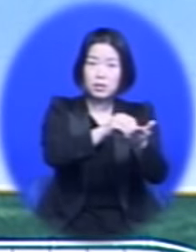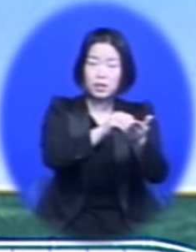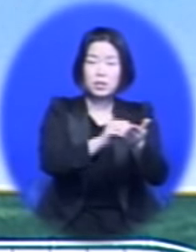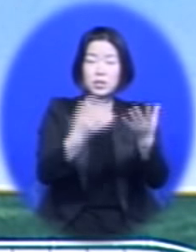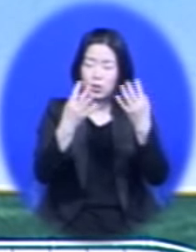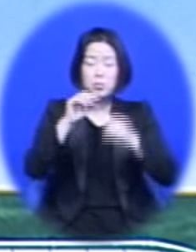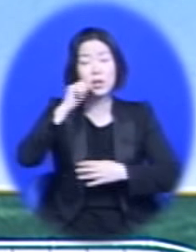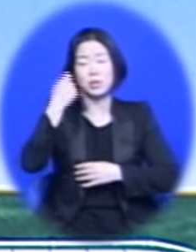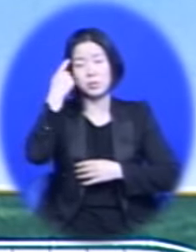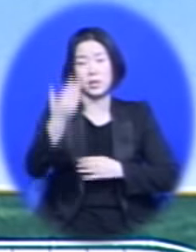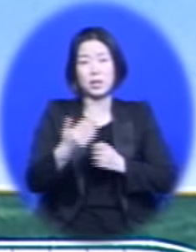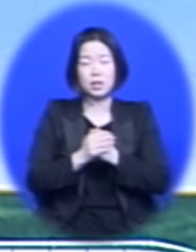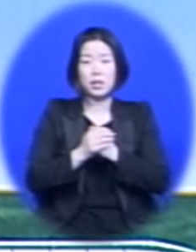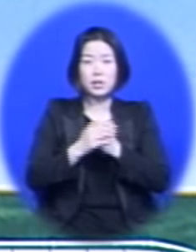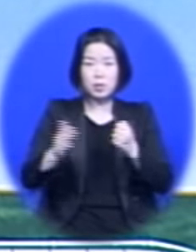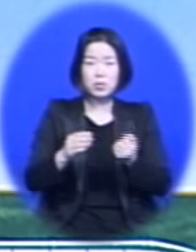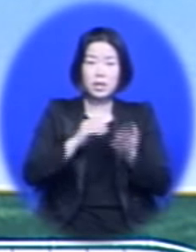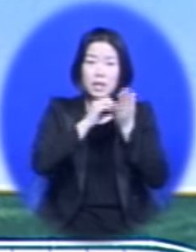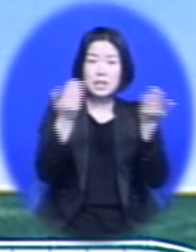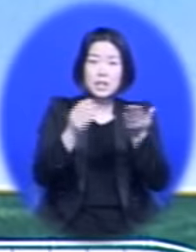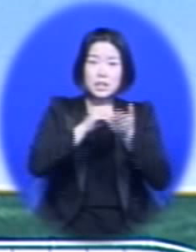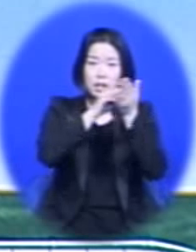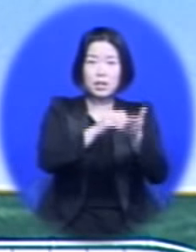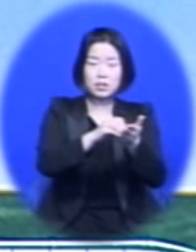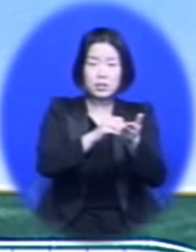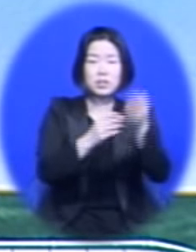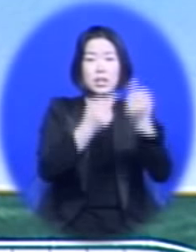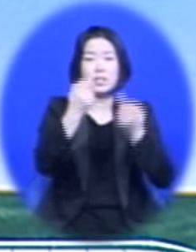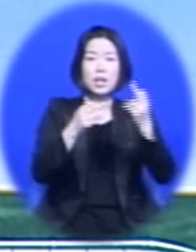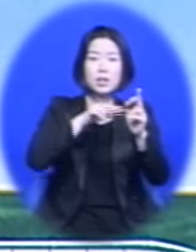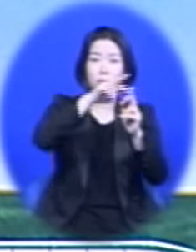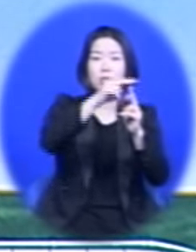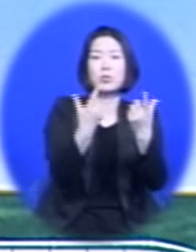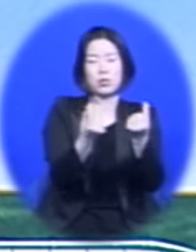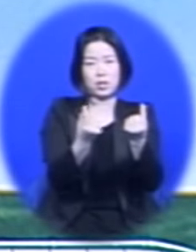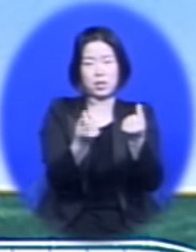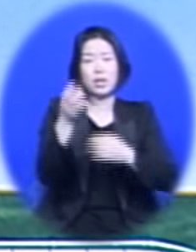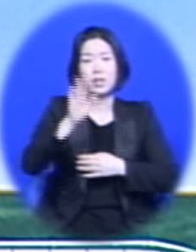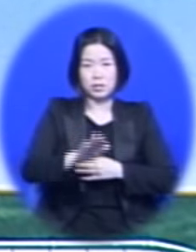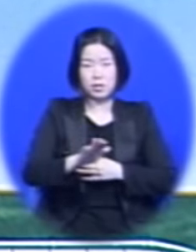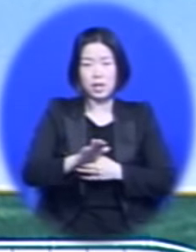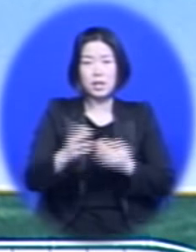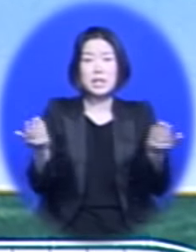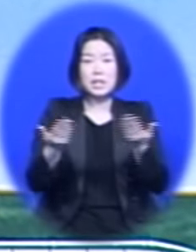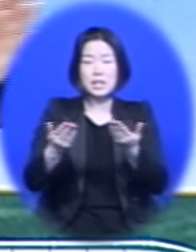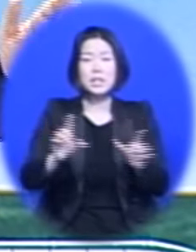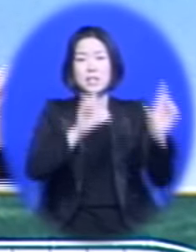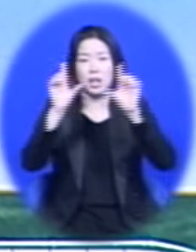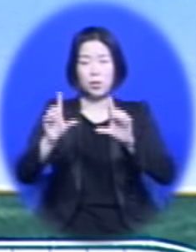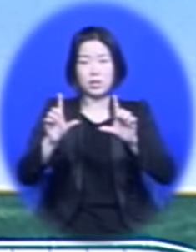그래서 직장에 취직을 하는 것은 산을 정복하는 것 같습니다. 그러나 직장 생활은